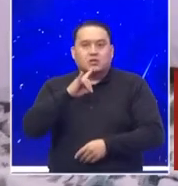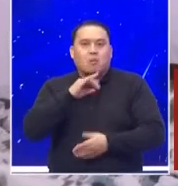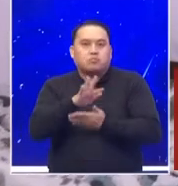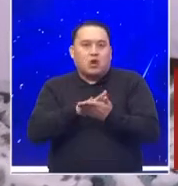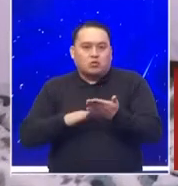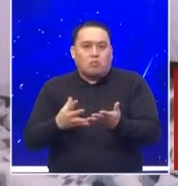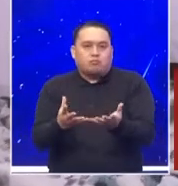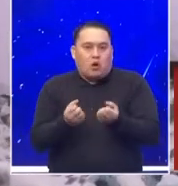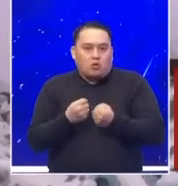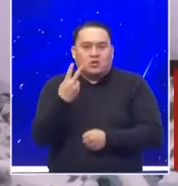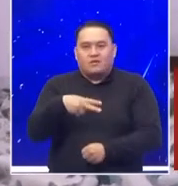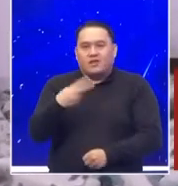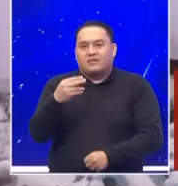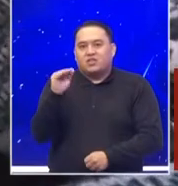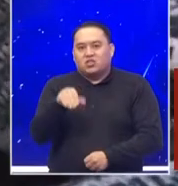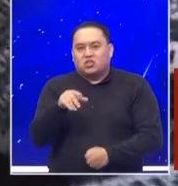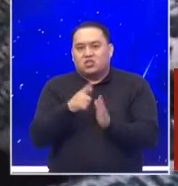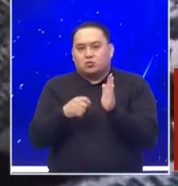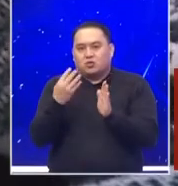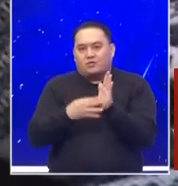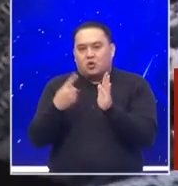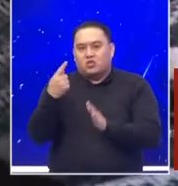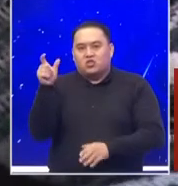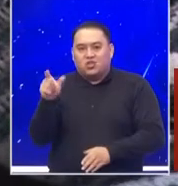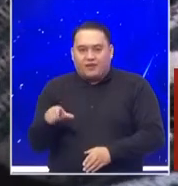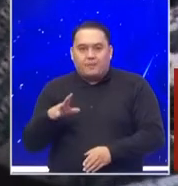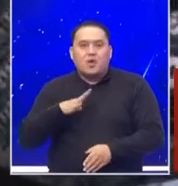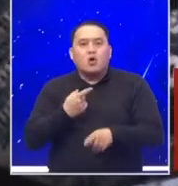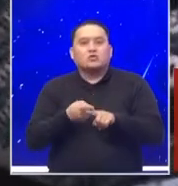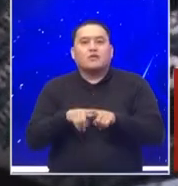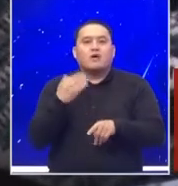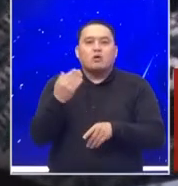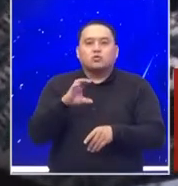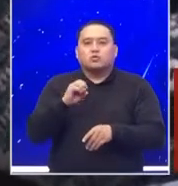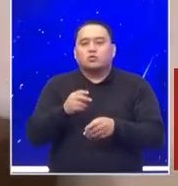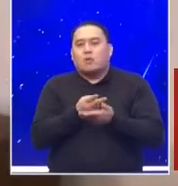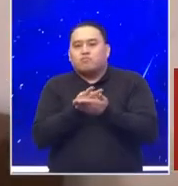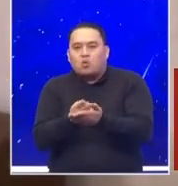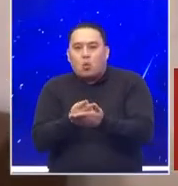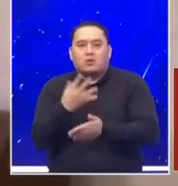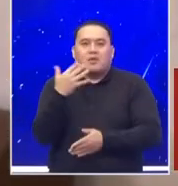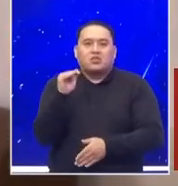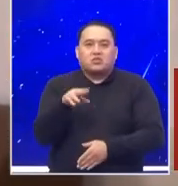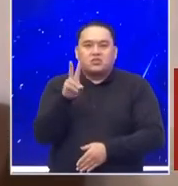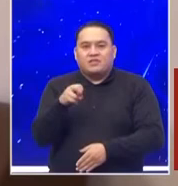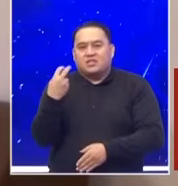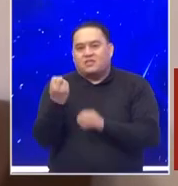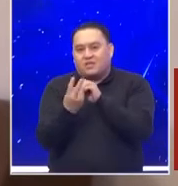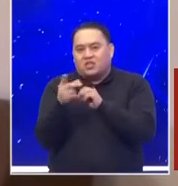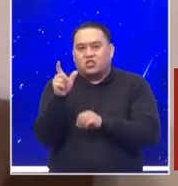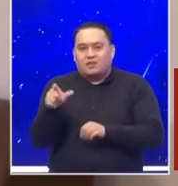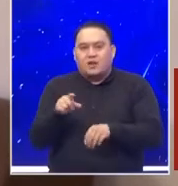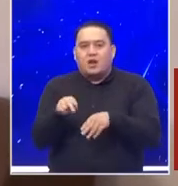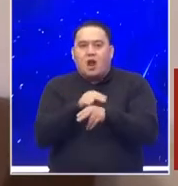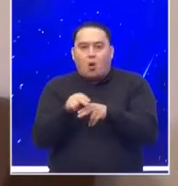продолжает получать двадцать две тысячи семьсот девяносто один пациент из них социа нарах находятся 5212 на